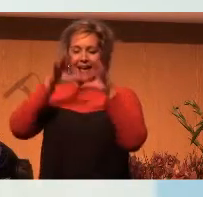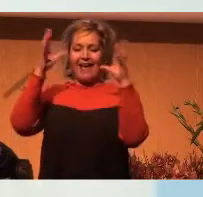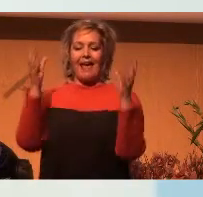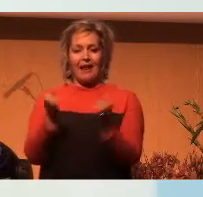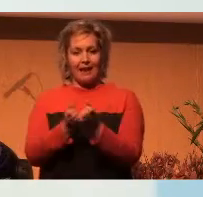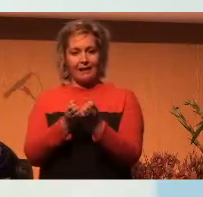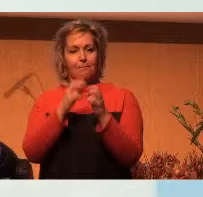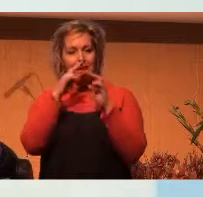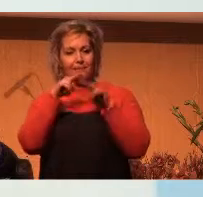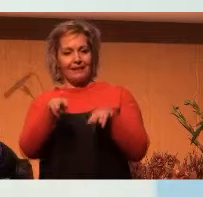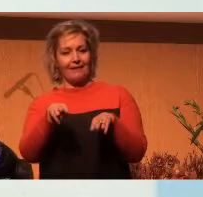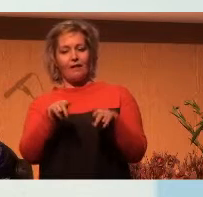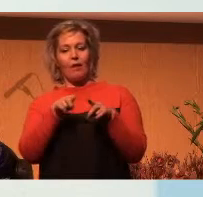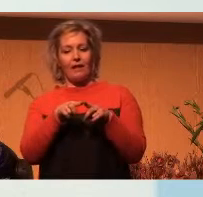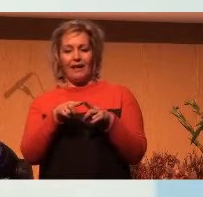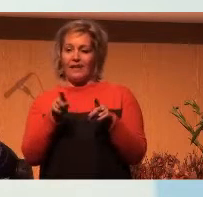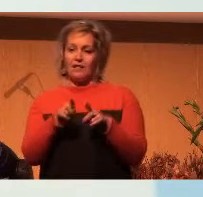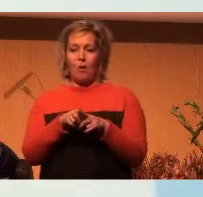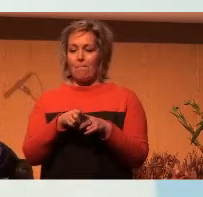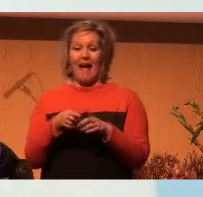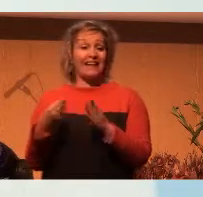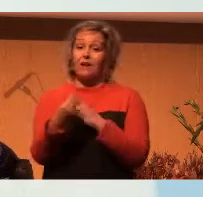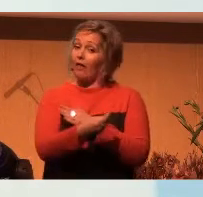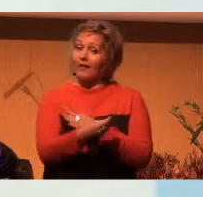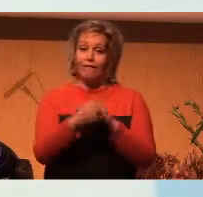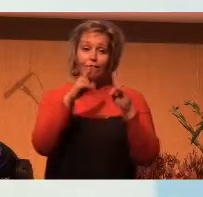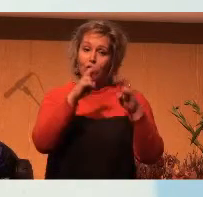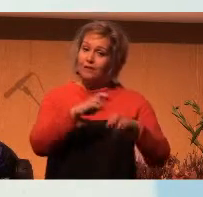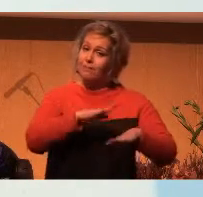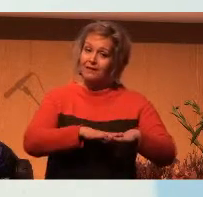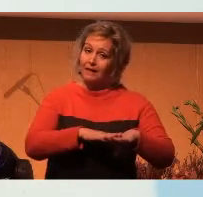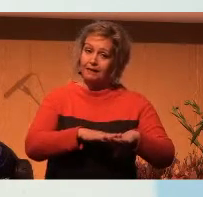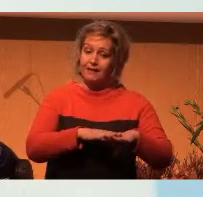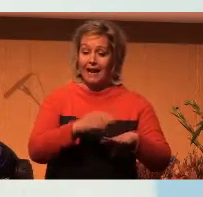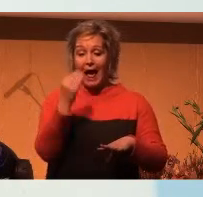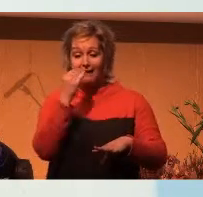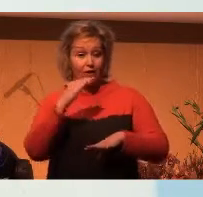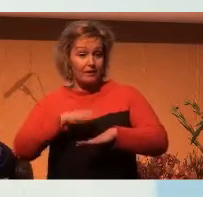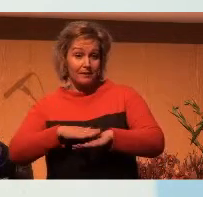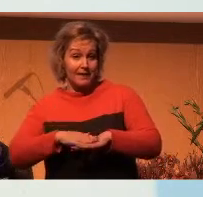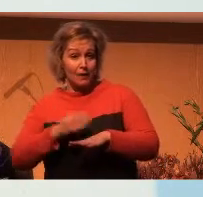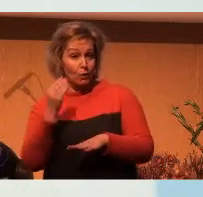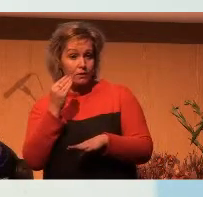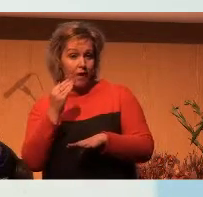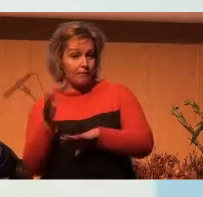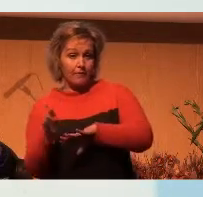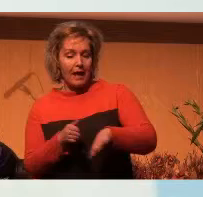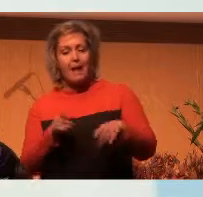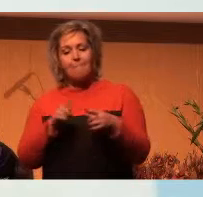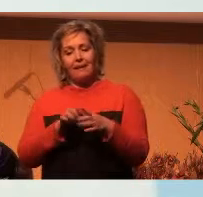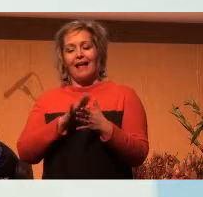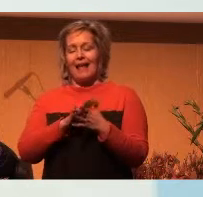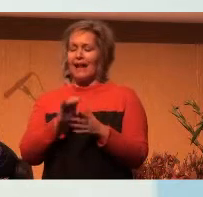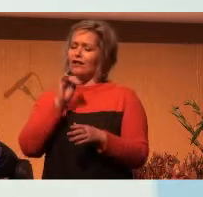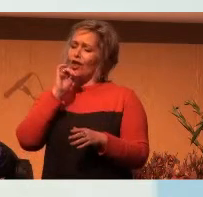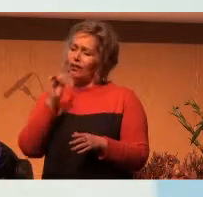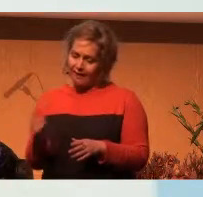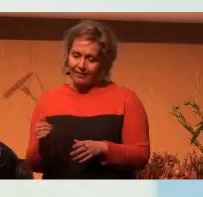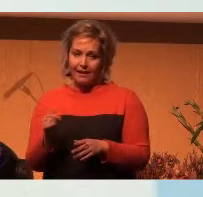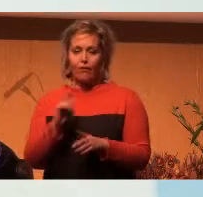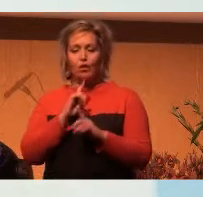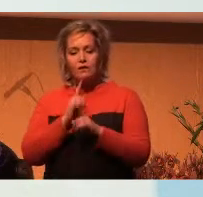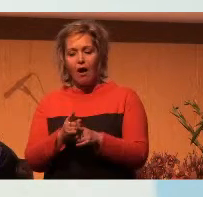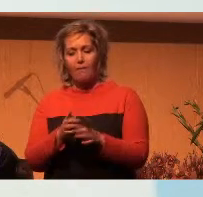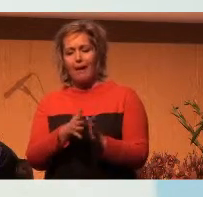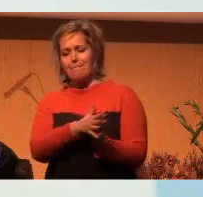perspektivet. Det kommer altså ikke som erstatning for forskningsbasert eller erfaringsbasert kunnskap, men er helt nødvendig for å